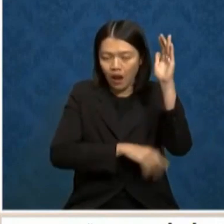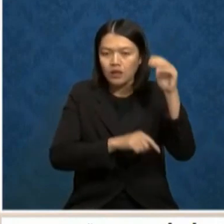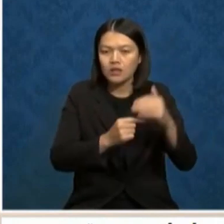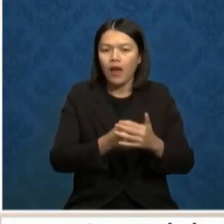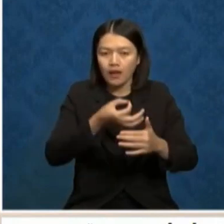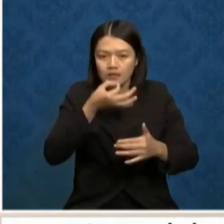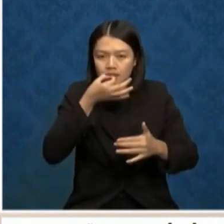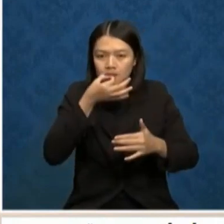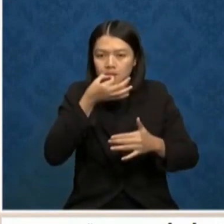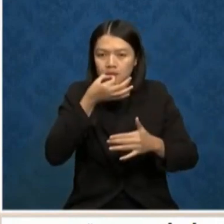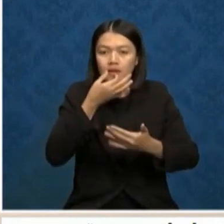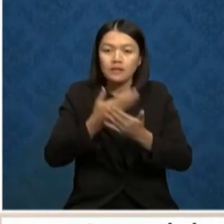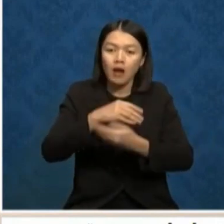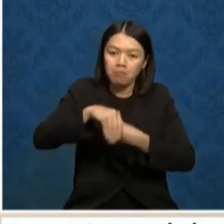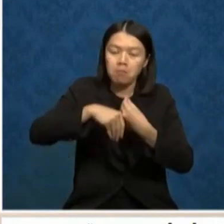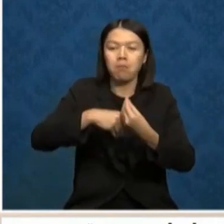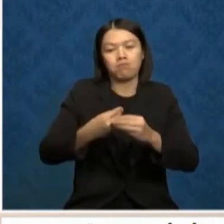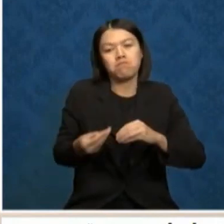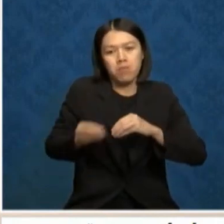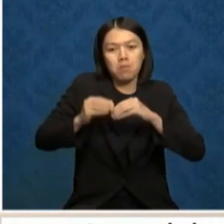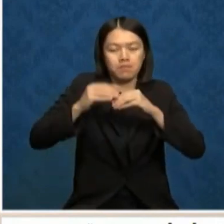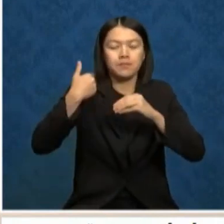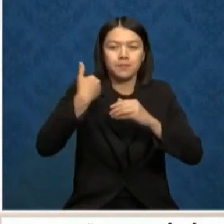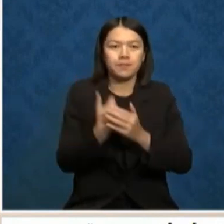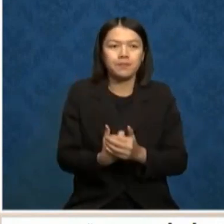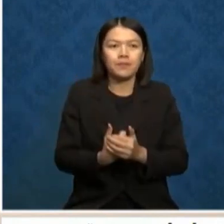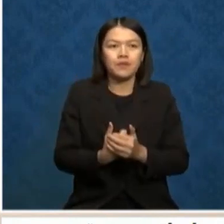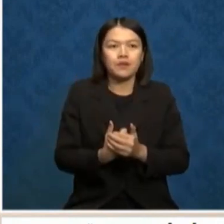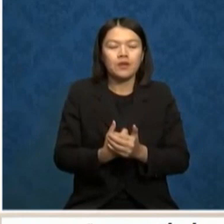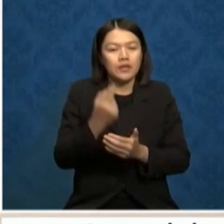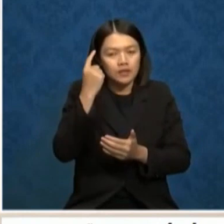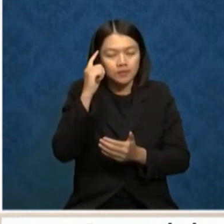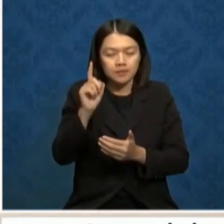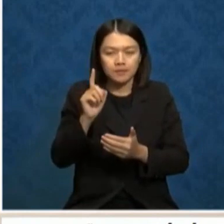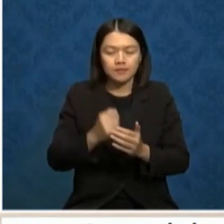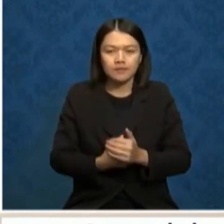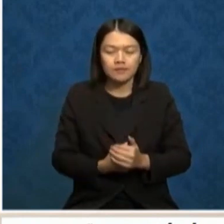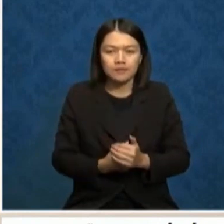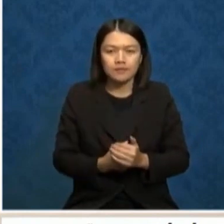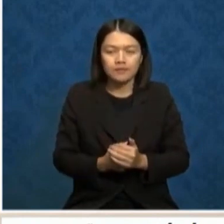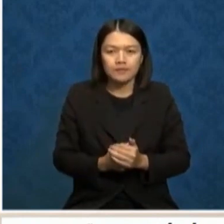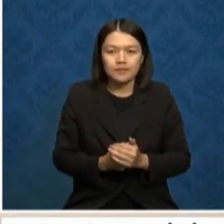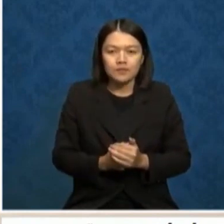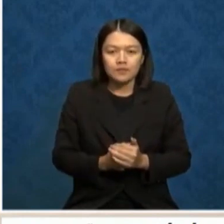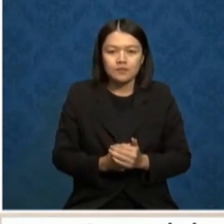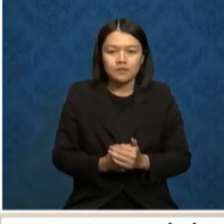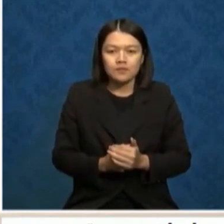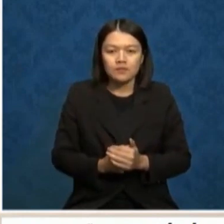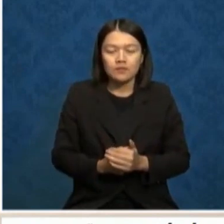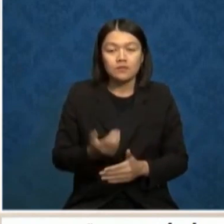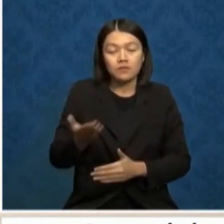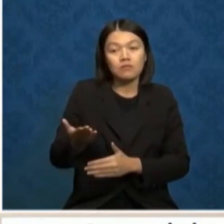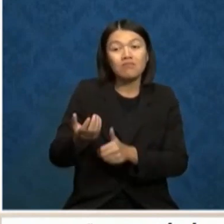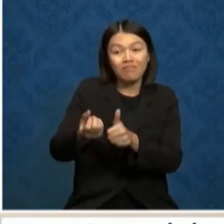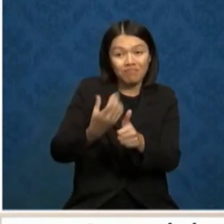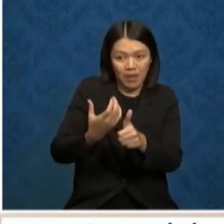อาชีพและรายได้ที่เพิ่มขึ้นและดิฉันเชื่อไปอย่างยิ่งเลยนะคะว่าท่านผู้แปลยติเนี่ย